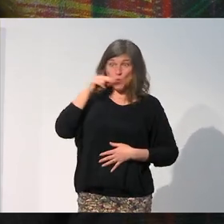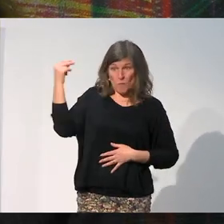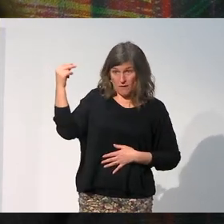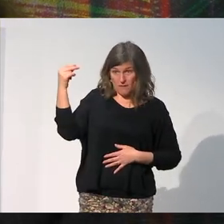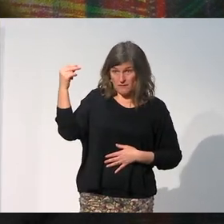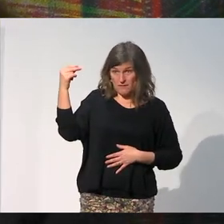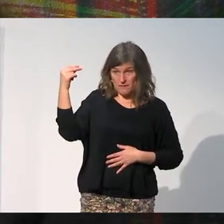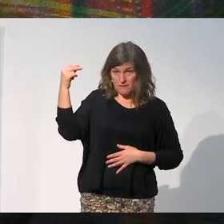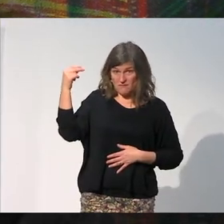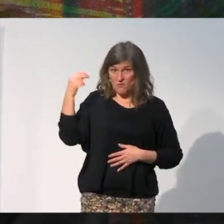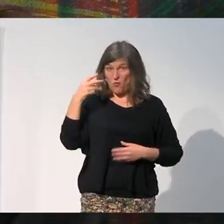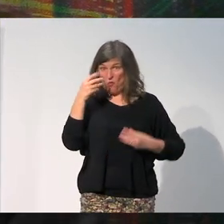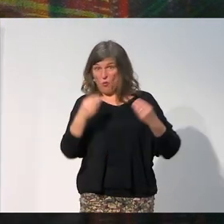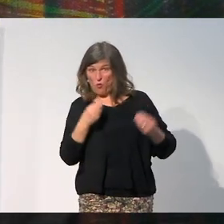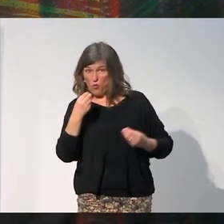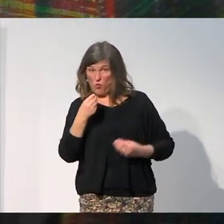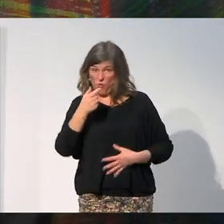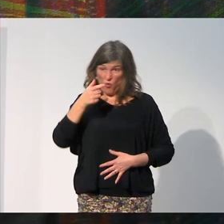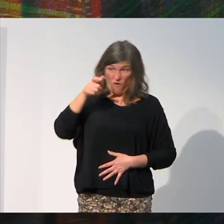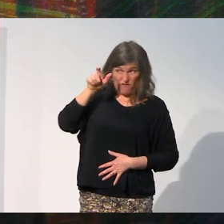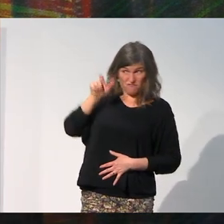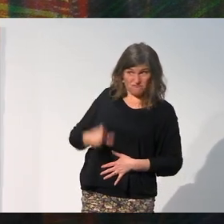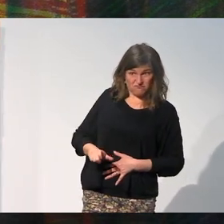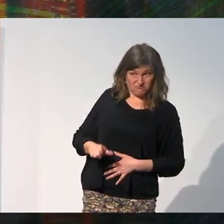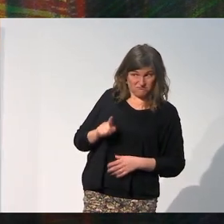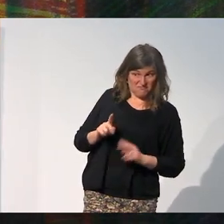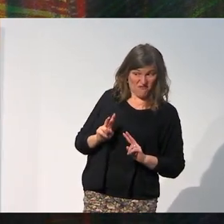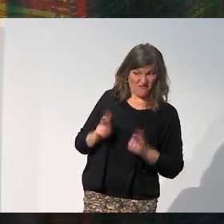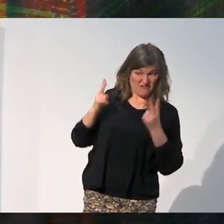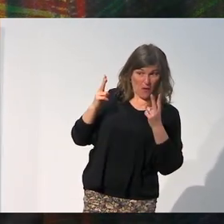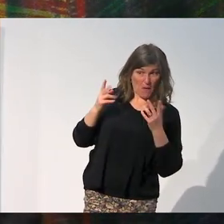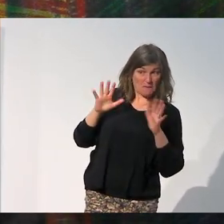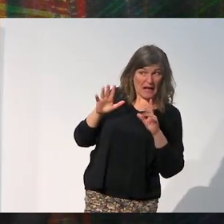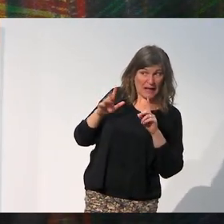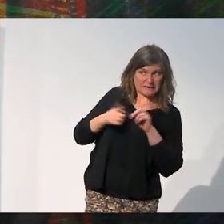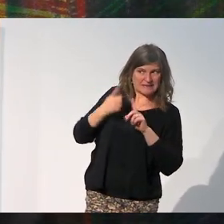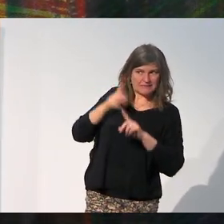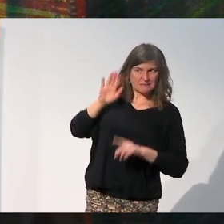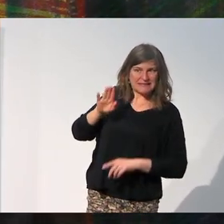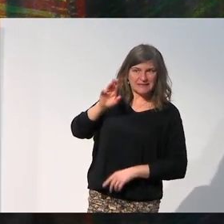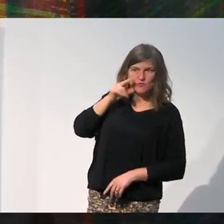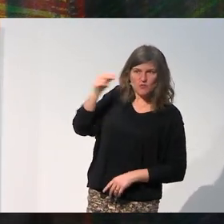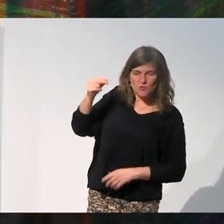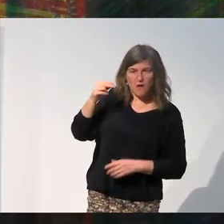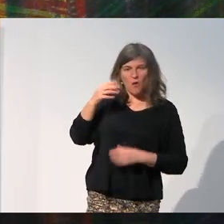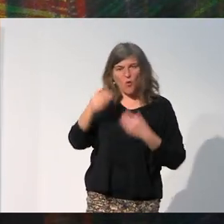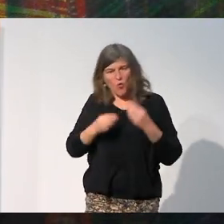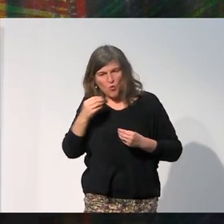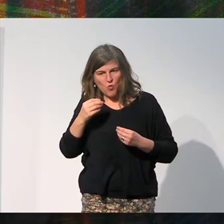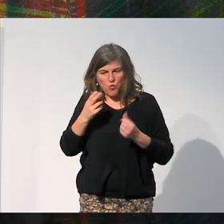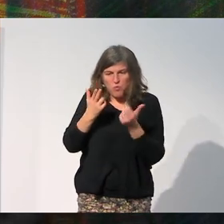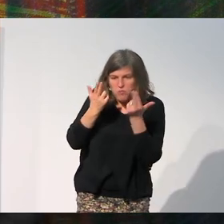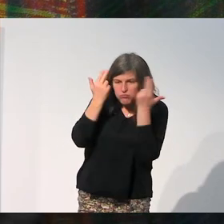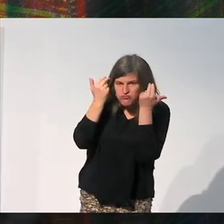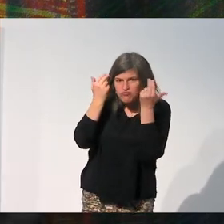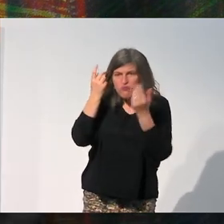voit un être? Juste quelque chose de vivant qui n'est rien de spécial, quelqu'un qui a barre sur lui ou quelqu'un qui lui est soumis, bon, ça c'est